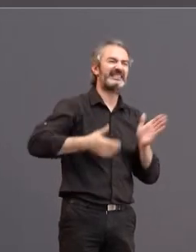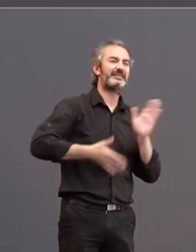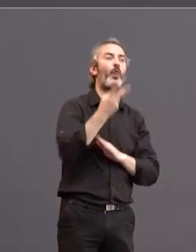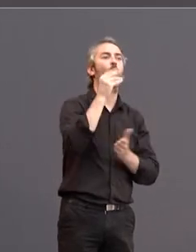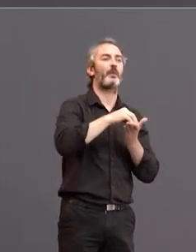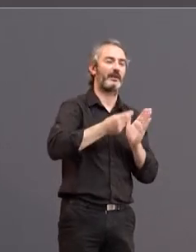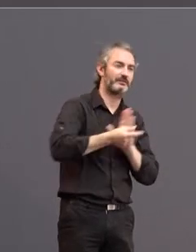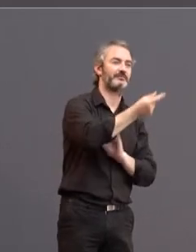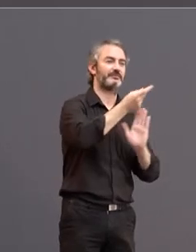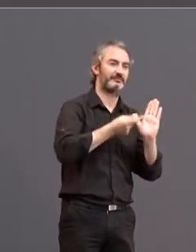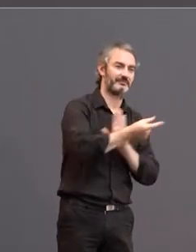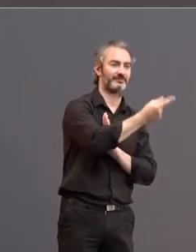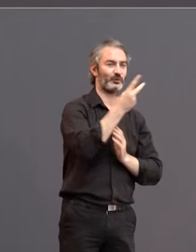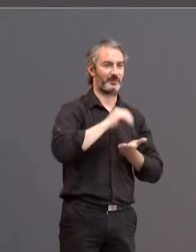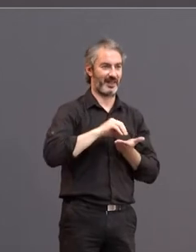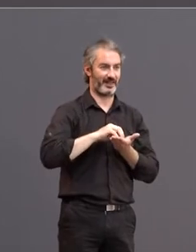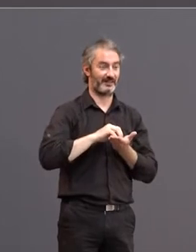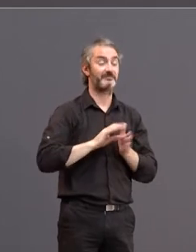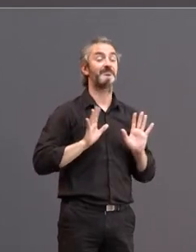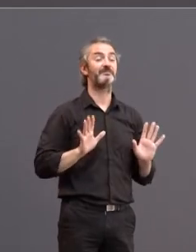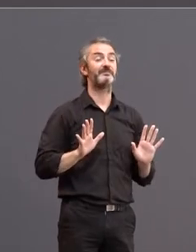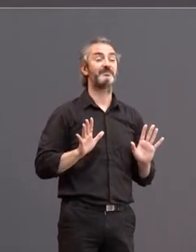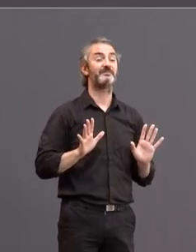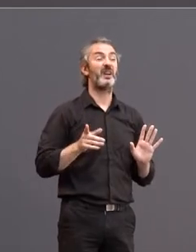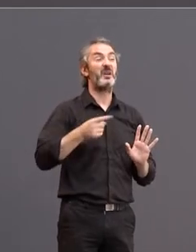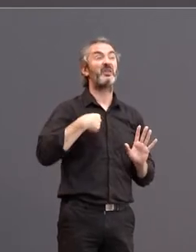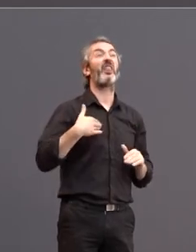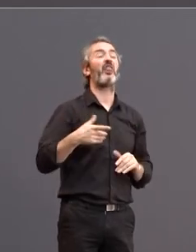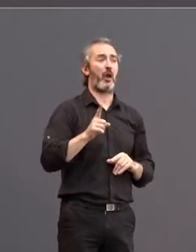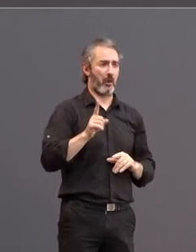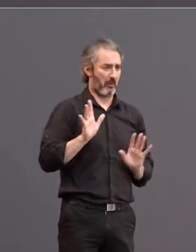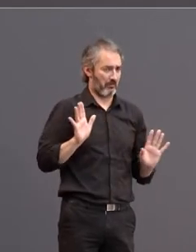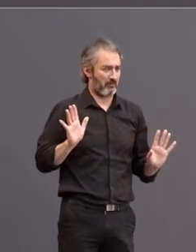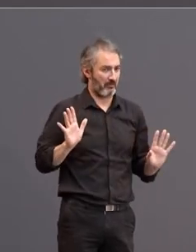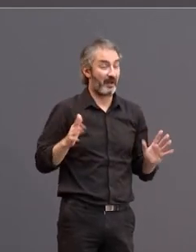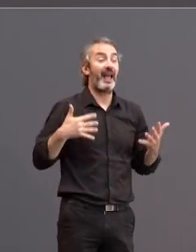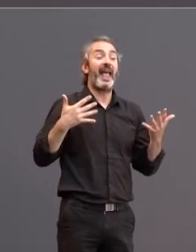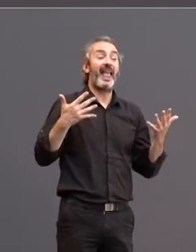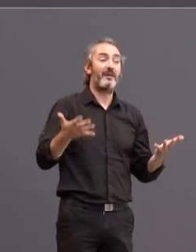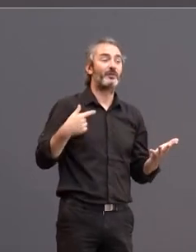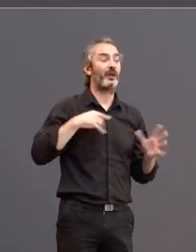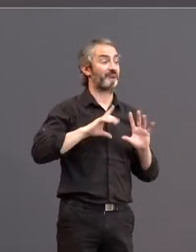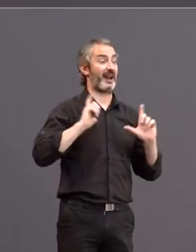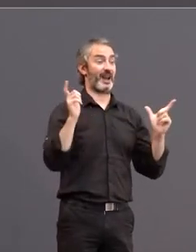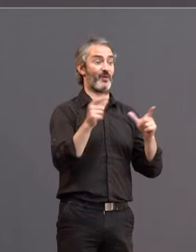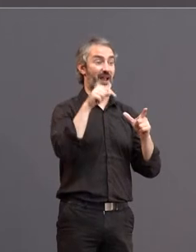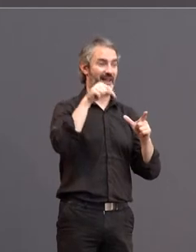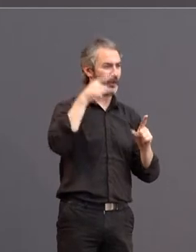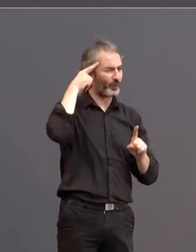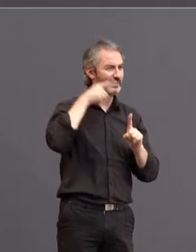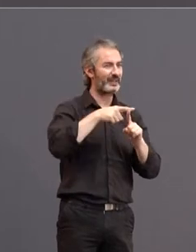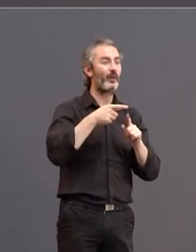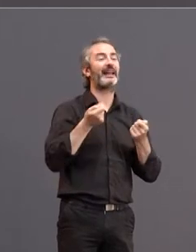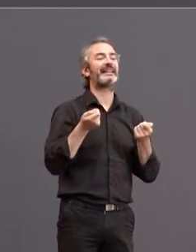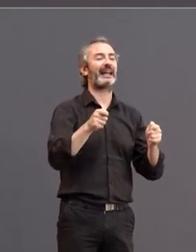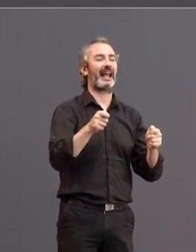vegades. Al cap i a la fi, no som tan pringats. Així doncs, ens reunim avui aquí amb l'objectiu de poder tancar aquests